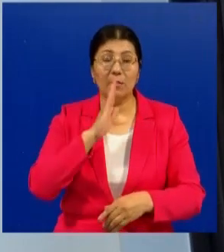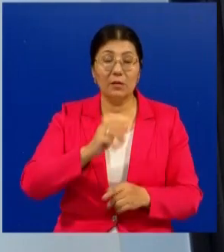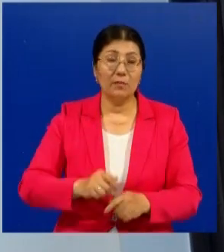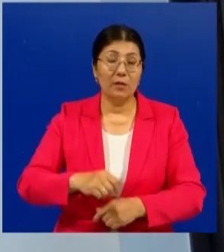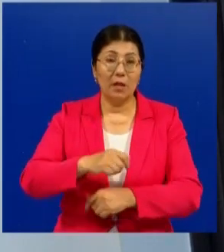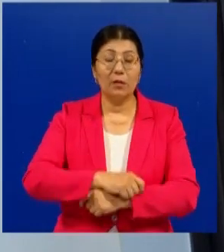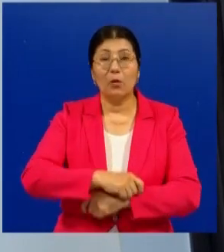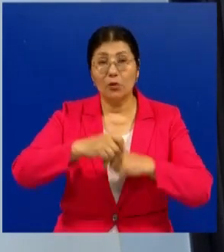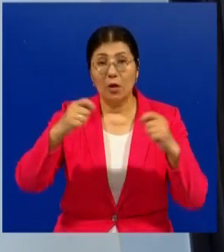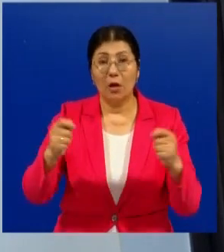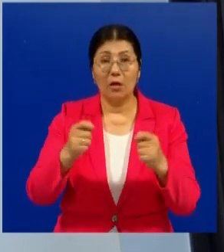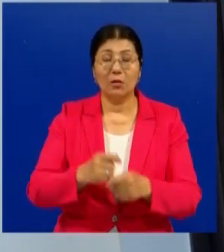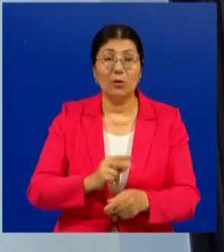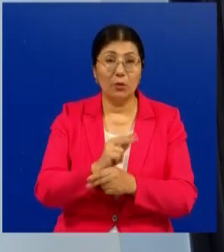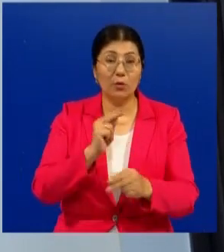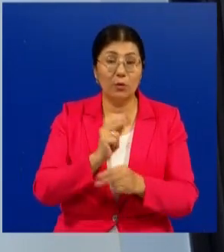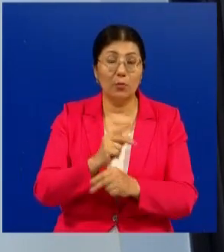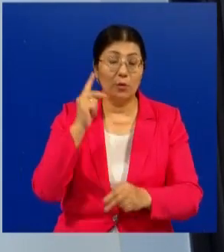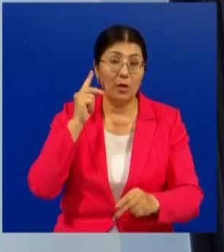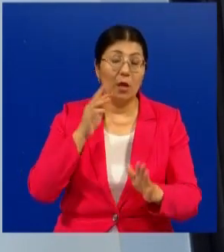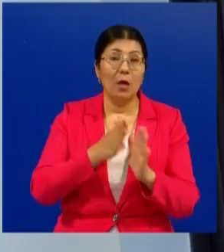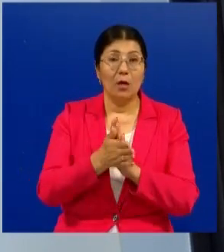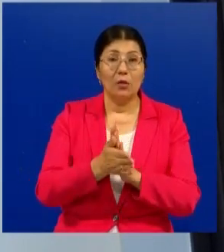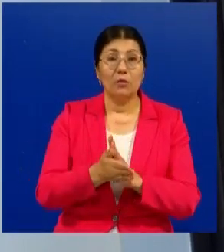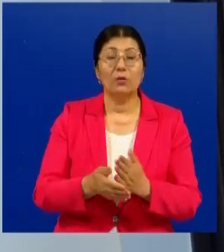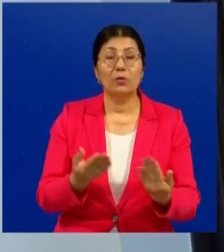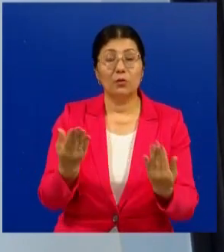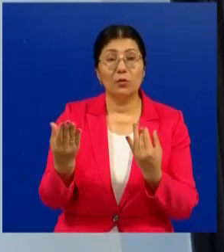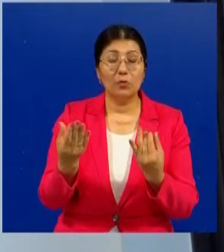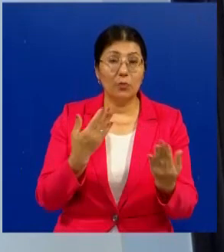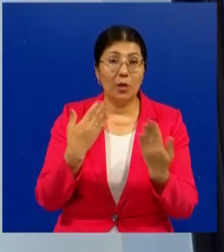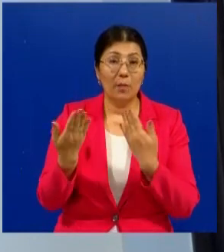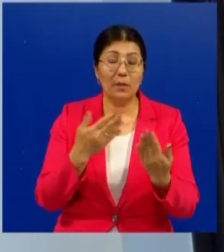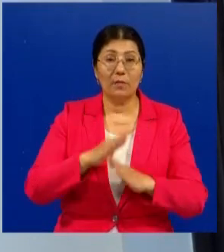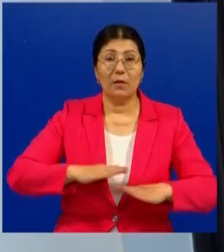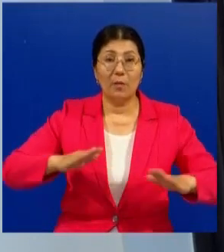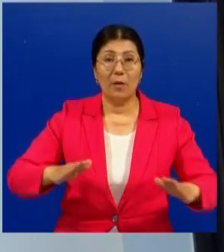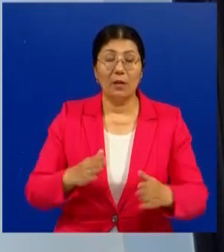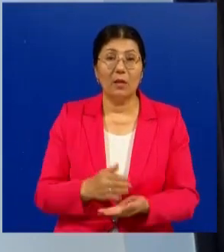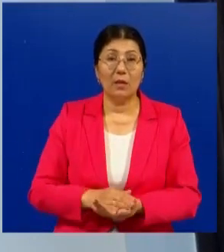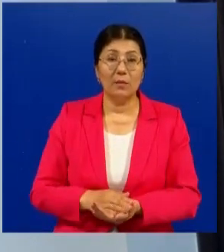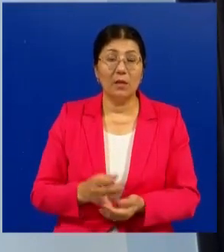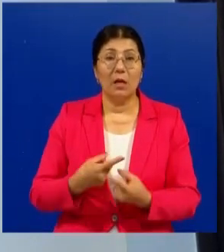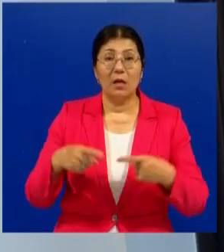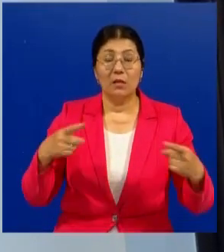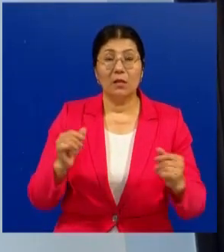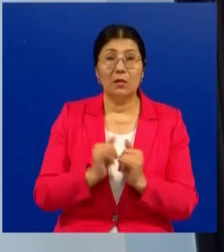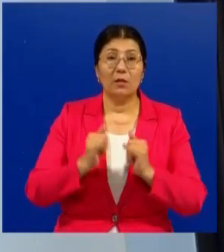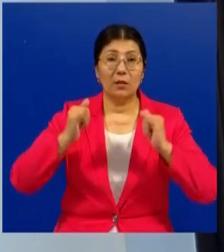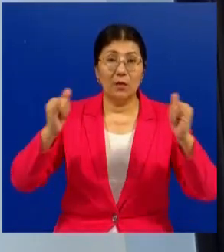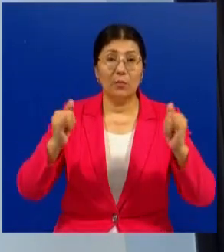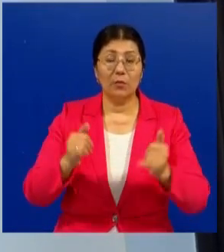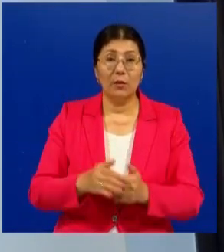ашық. Үйренуге, бірін-бірі түсінісуге, тіл табысуға, ең бастысы балаларымыздың бір жан-жақта өсіп өркенде